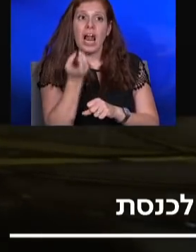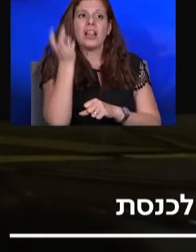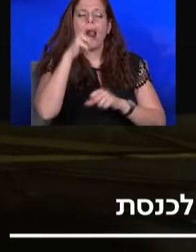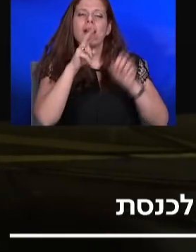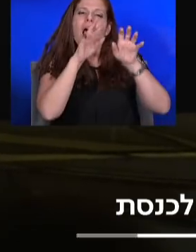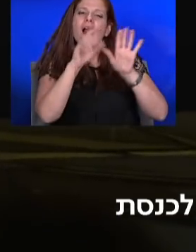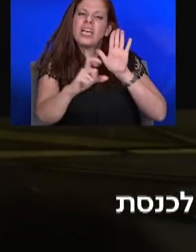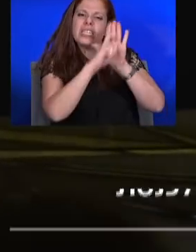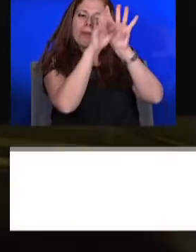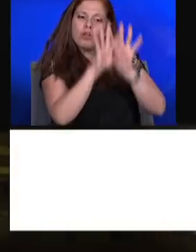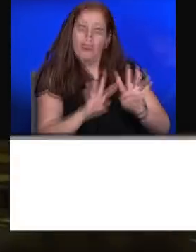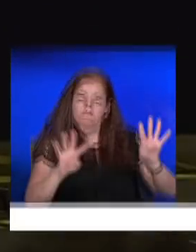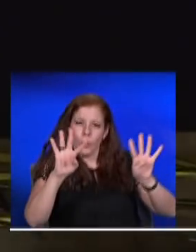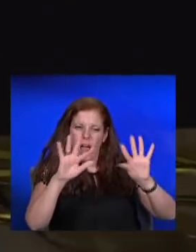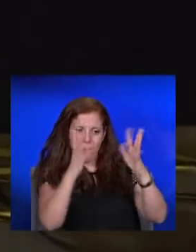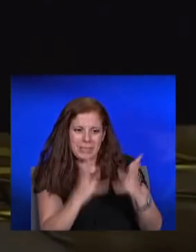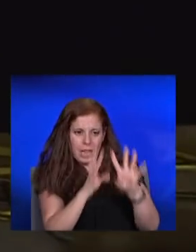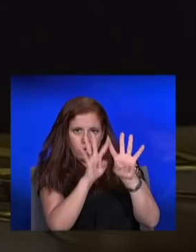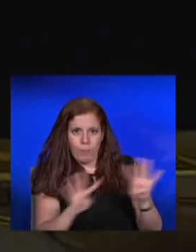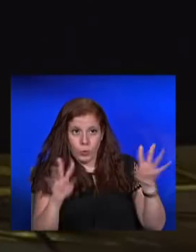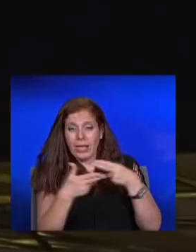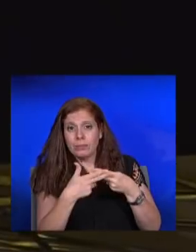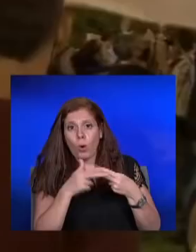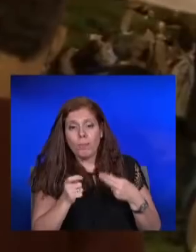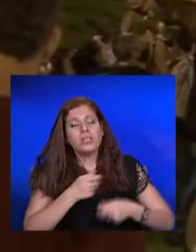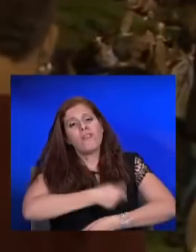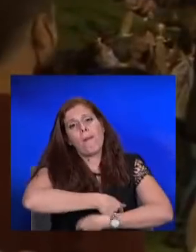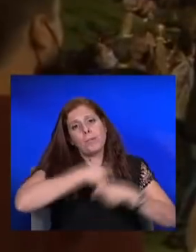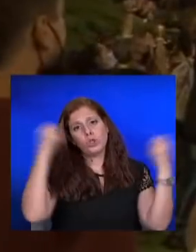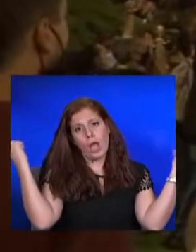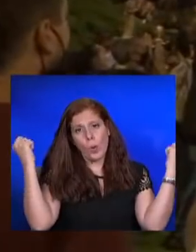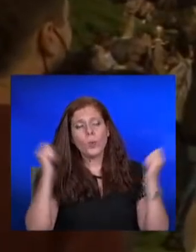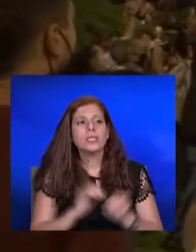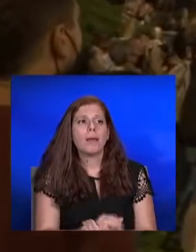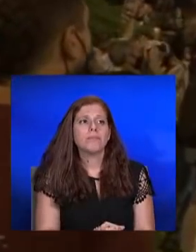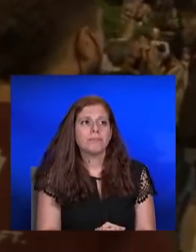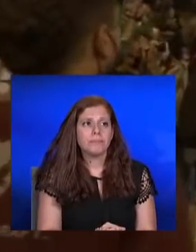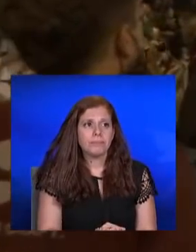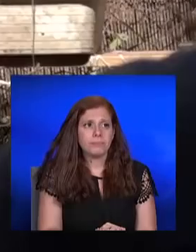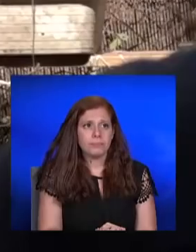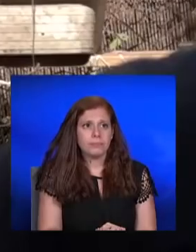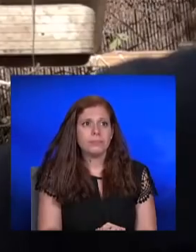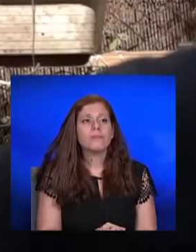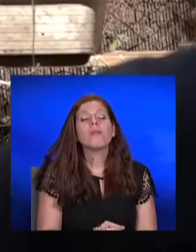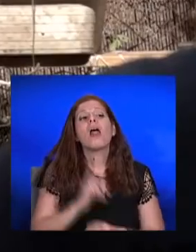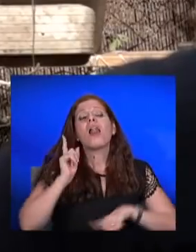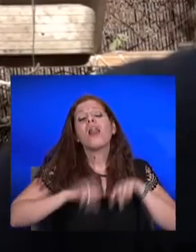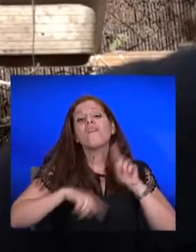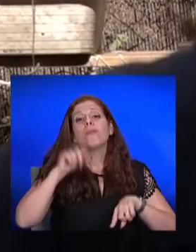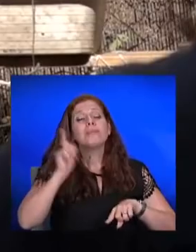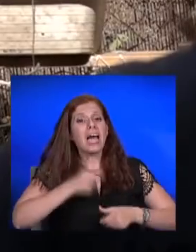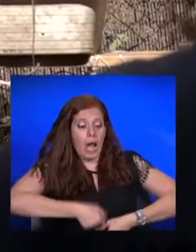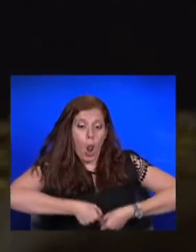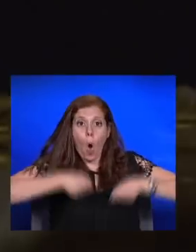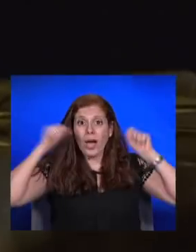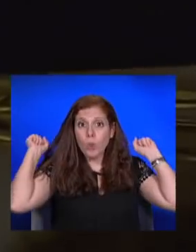סמוכה למשכן הכנסת ופשטה את החולצה. לפעמים אולי צריך להוריד חולצה כדי שישמעו גם